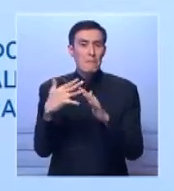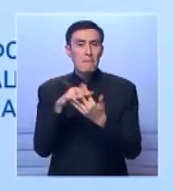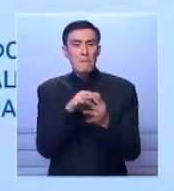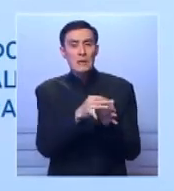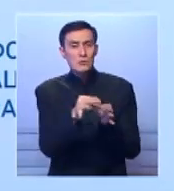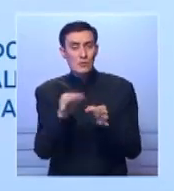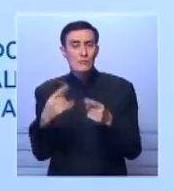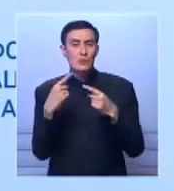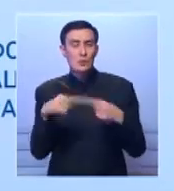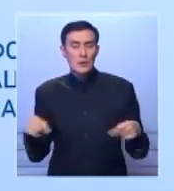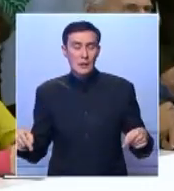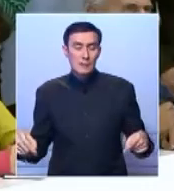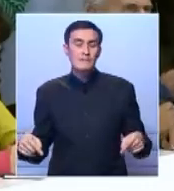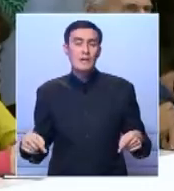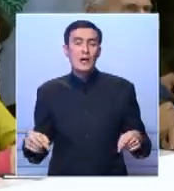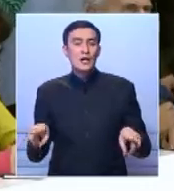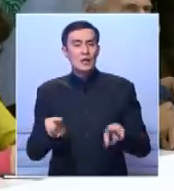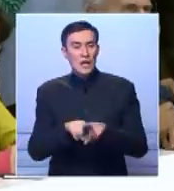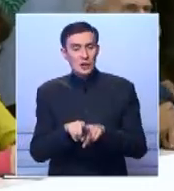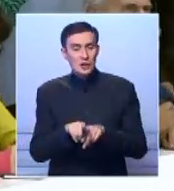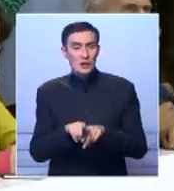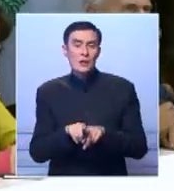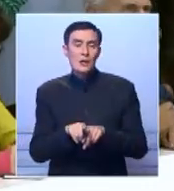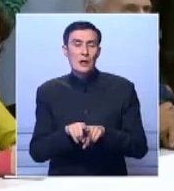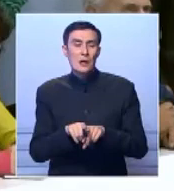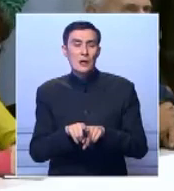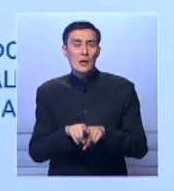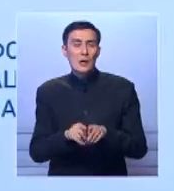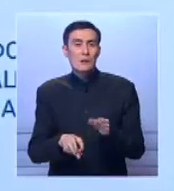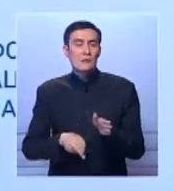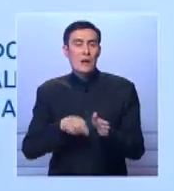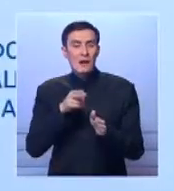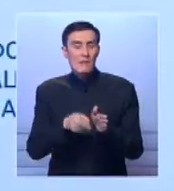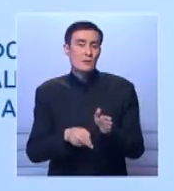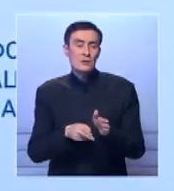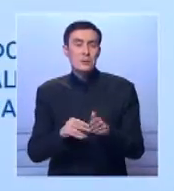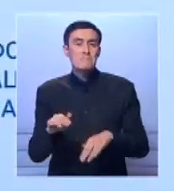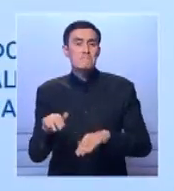и в других населенных пунктах. Также караван милосердия,